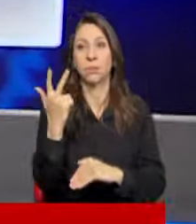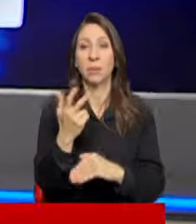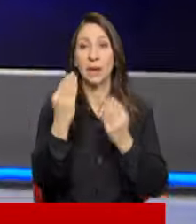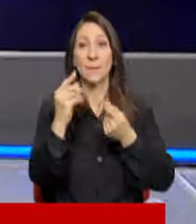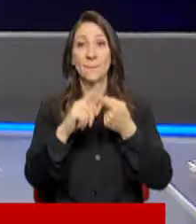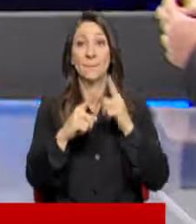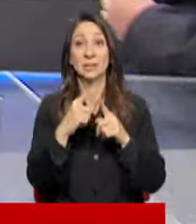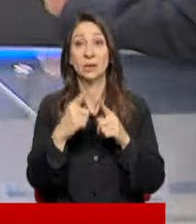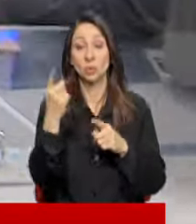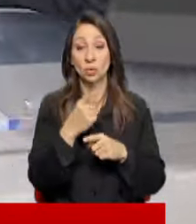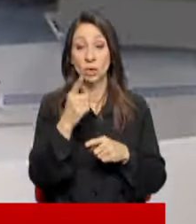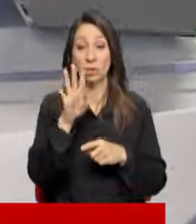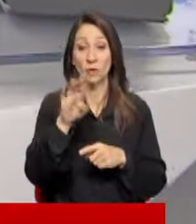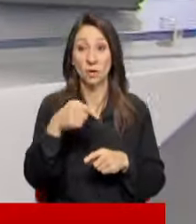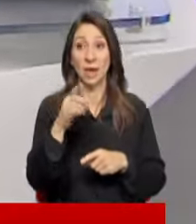İYİ Parti'de